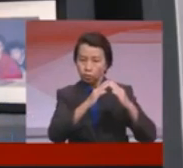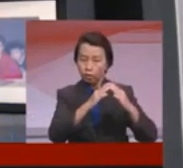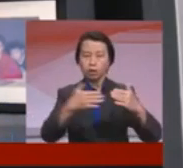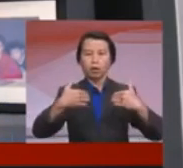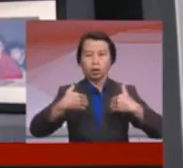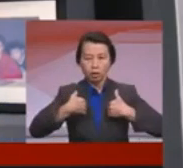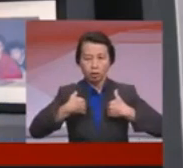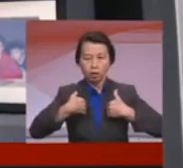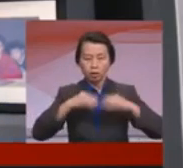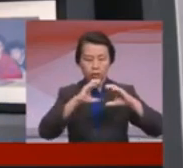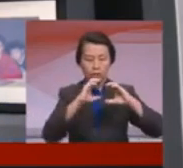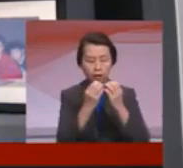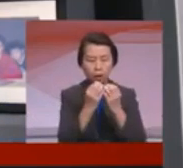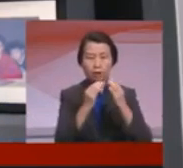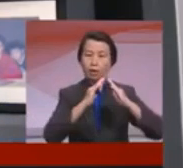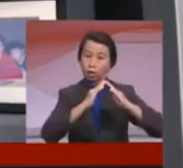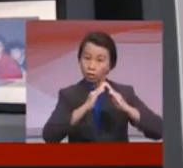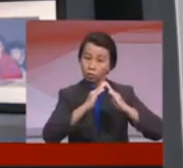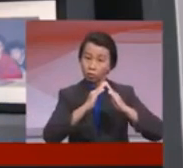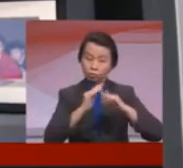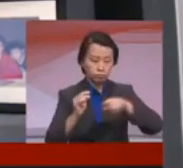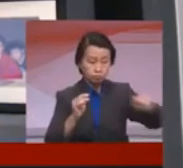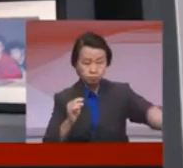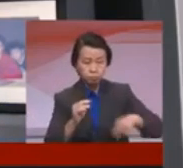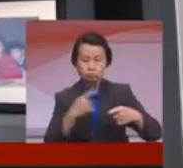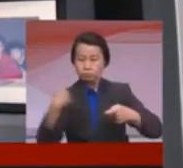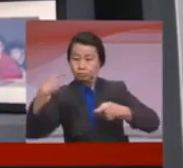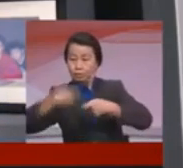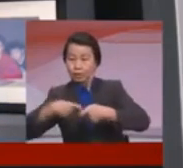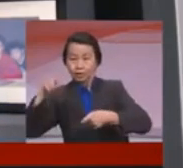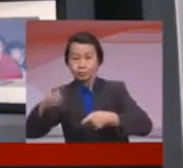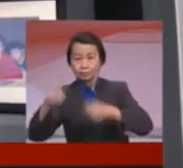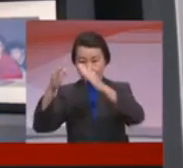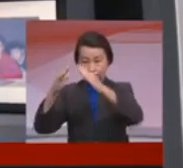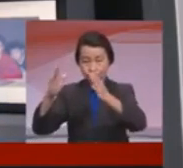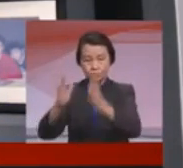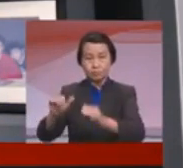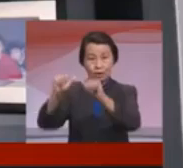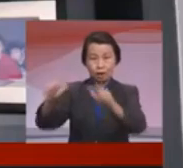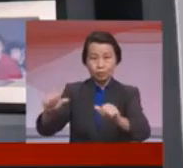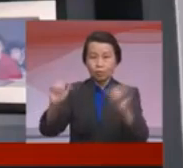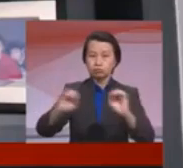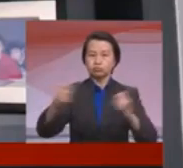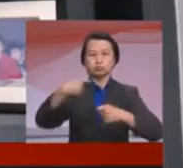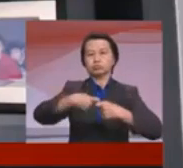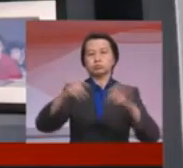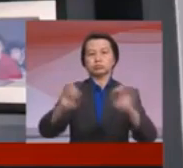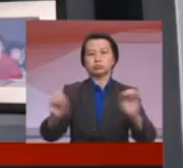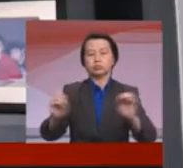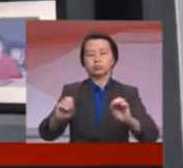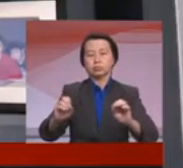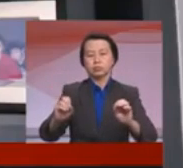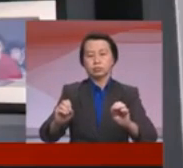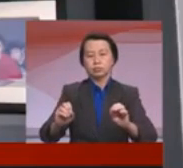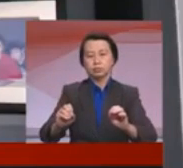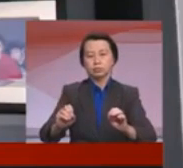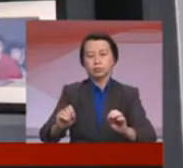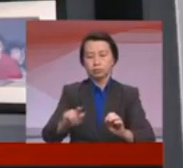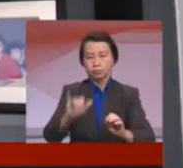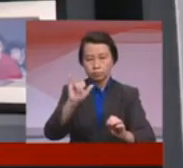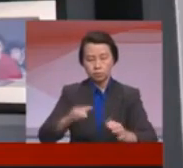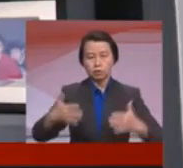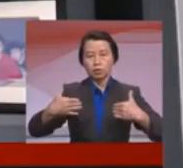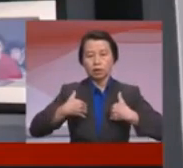ada clubhouse. Ianya tidak berkaitan dengan clubhouse dan juga residence yang berada